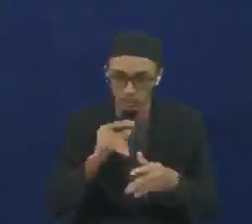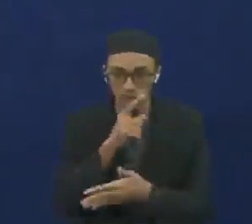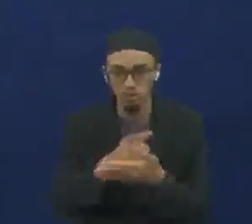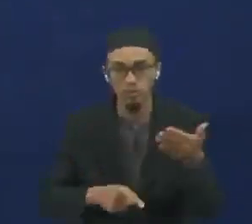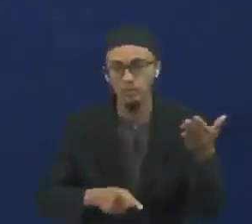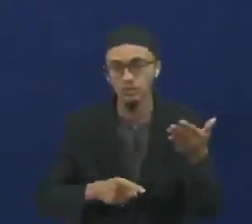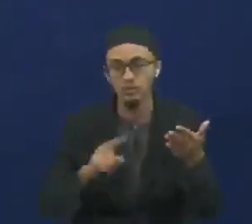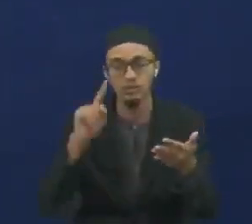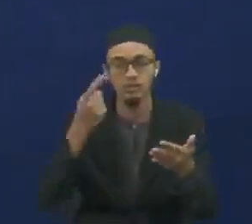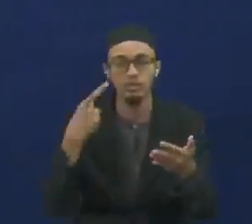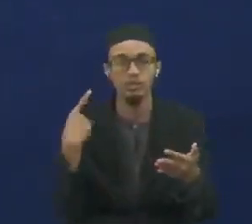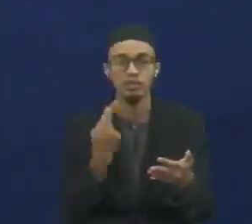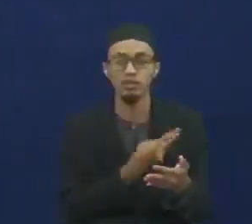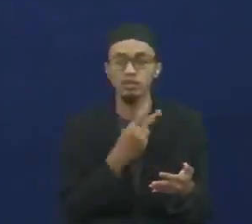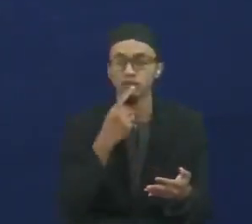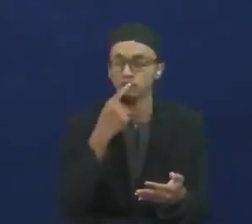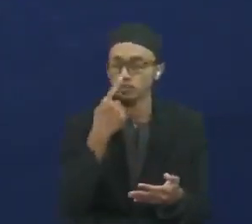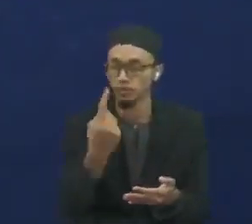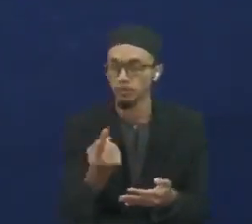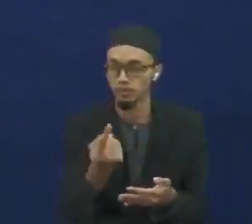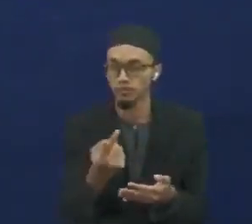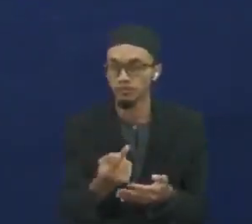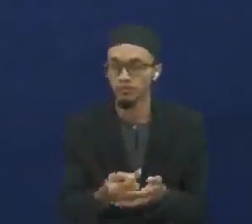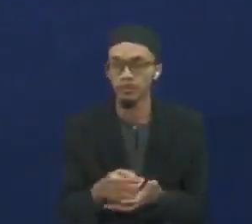Melemahkan akal kita dan juga